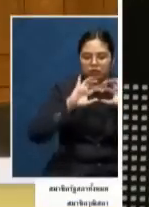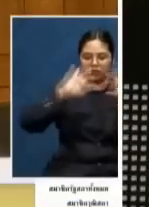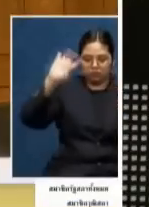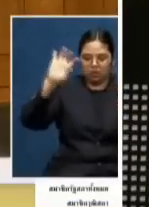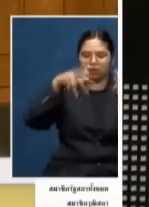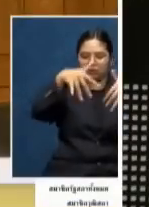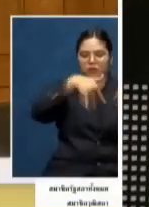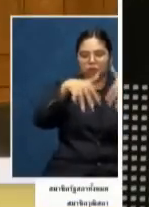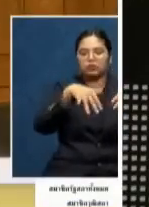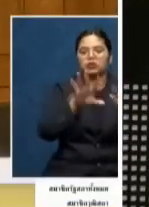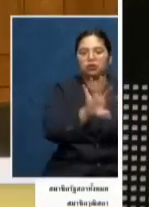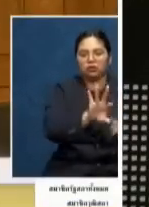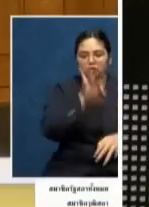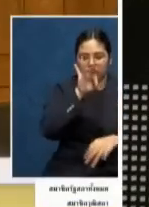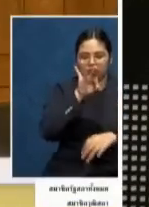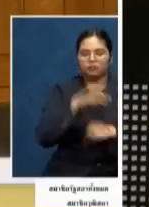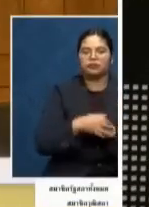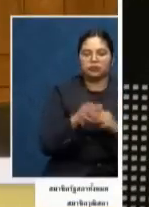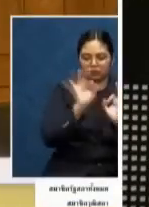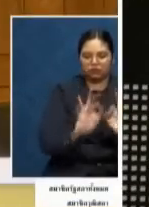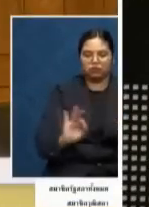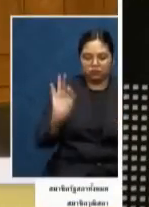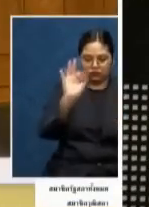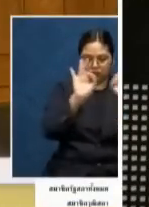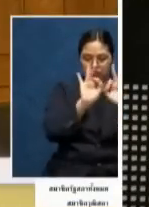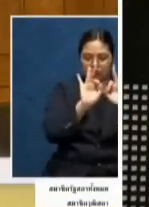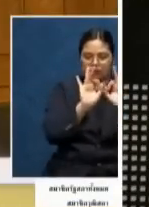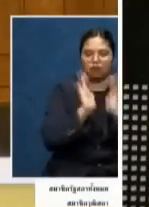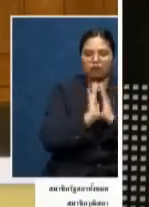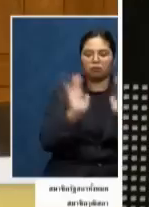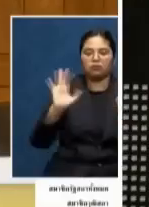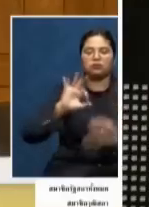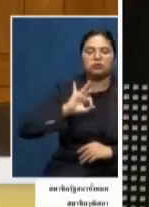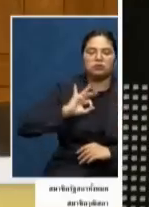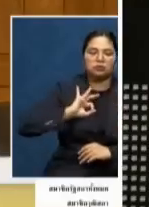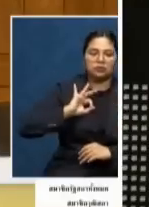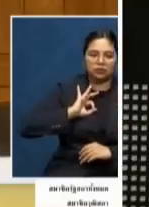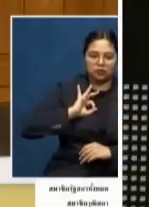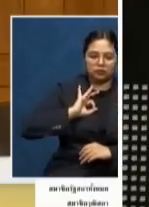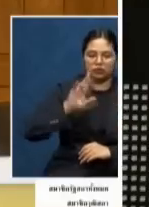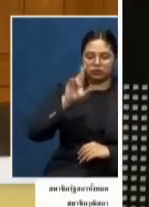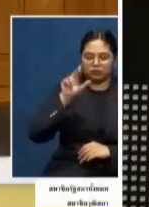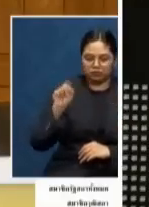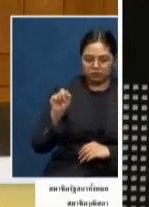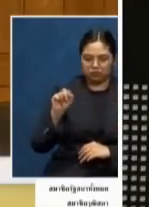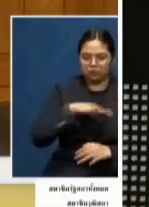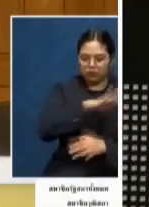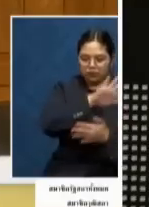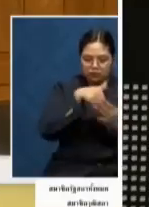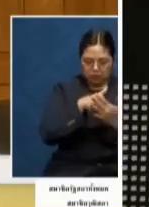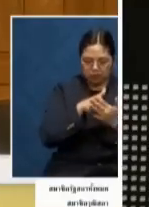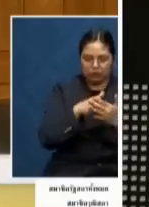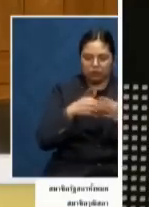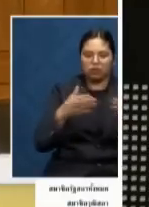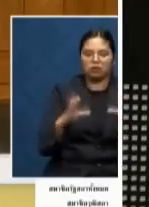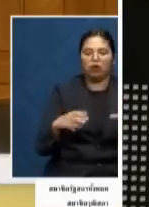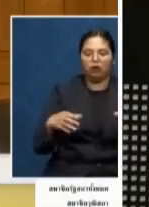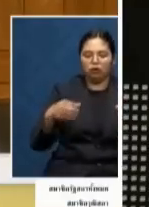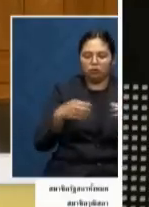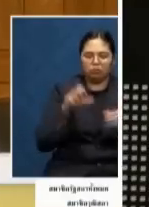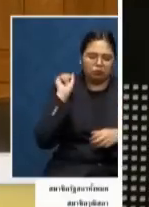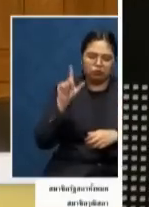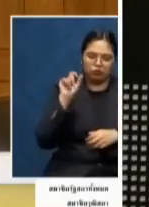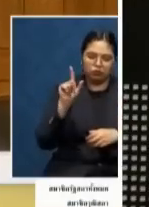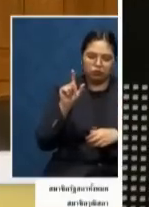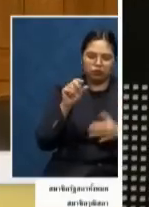คือแหกตาประชาชนแหกตั้งแต่หาเสียงว่าถ้าเข้ามาเป็นรัฐบาลไม่จับมือกับพลังประชารัฐกับรวมไทยสร้างชา